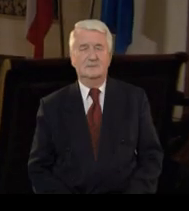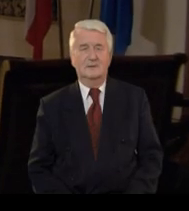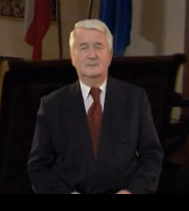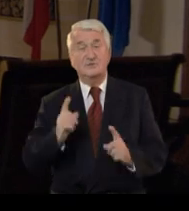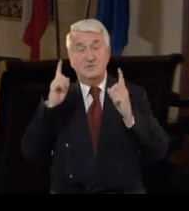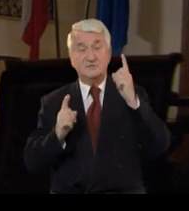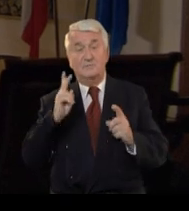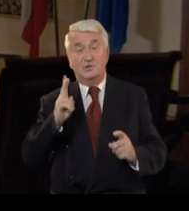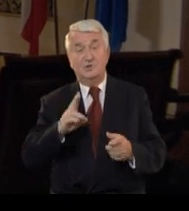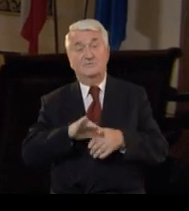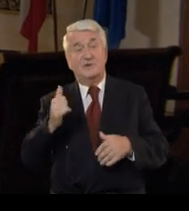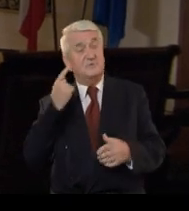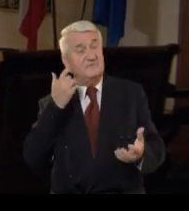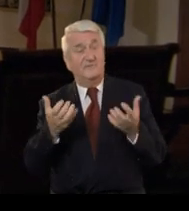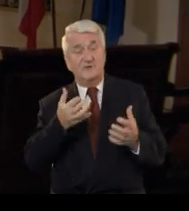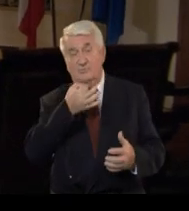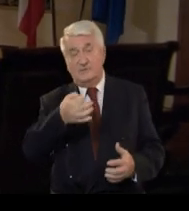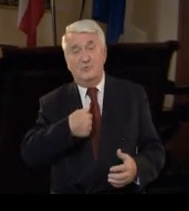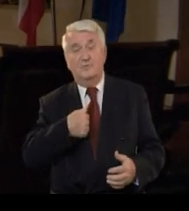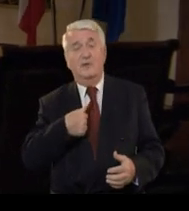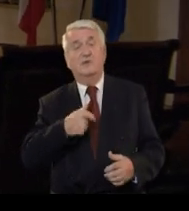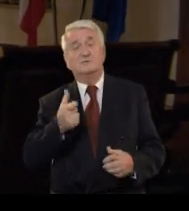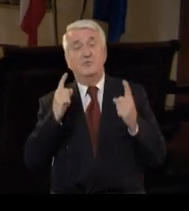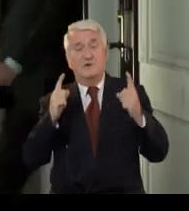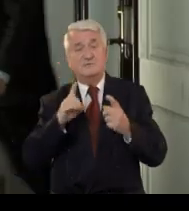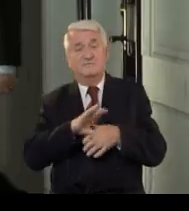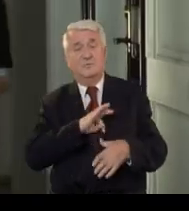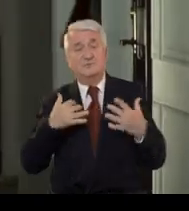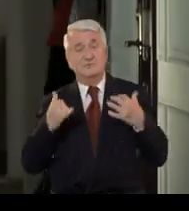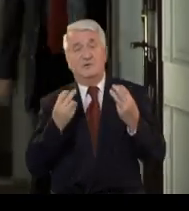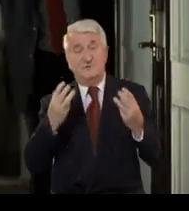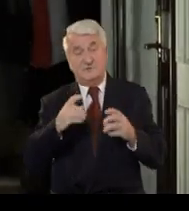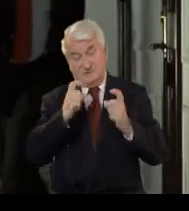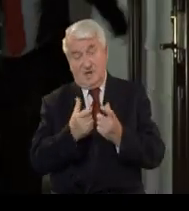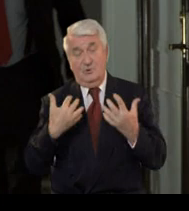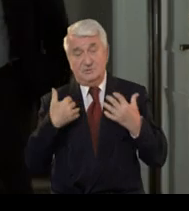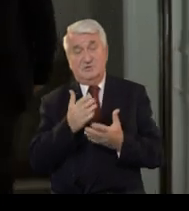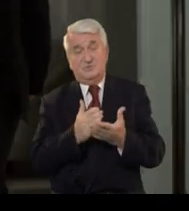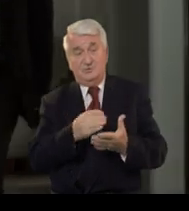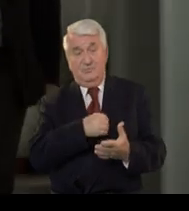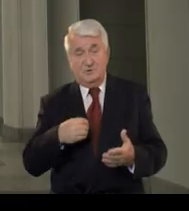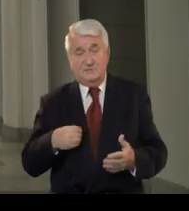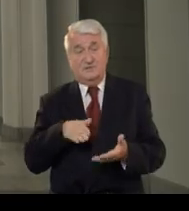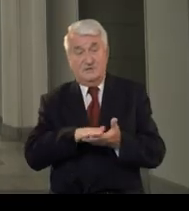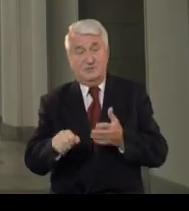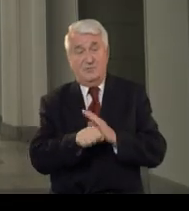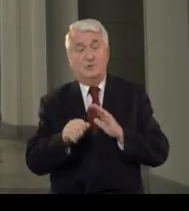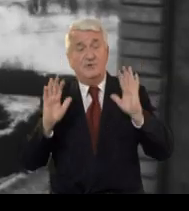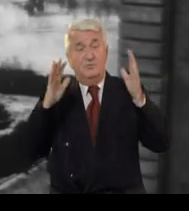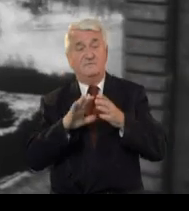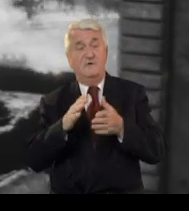Dziękuję bardzo. Dziękuję. Czasami ktoś w jakimś wywiadzie pyta mnie, co uważam w moim życiu za najważniejsze. Całe życie służyłem